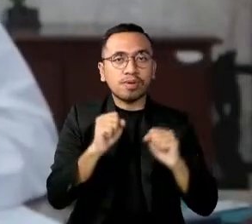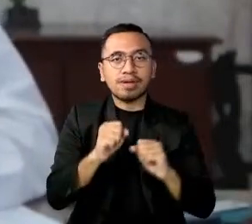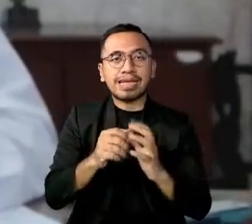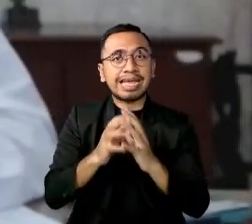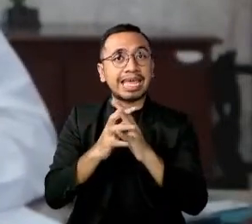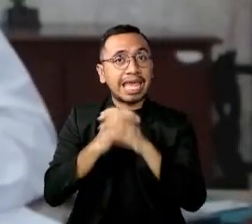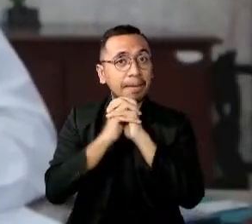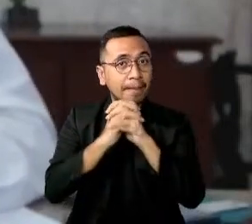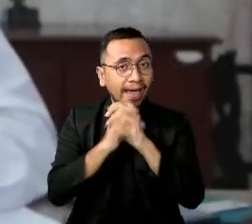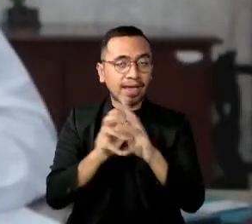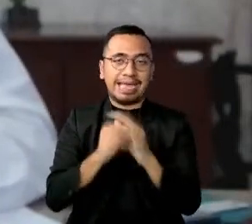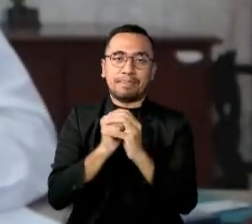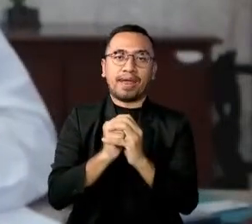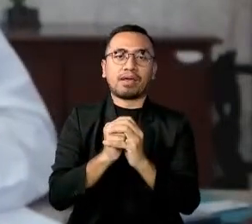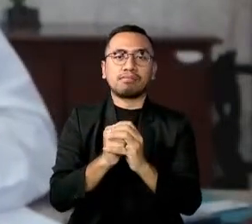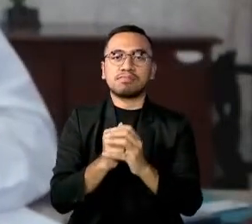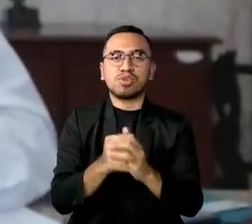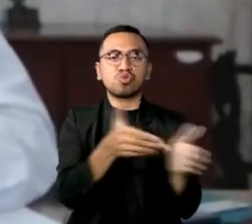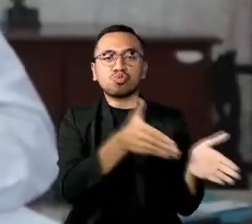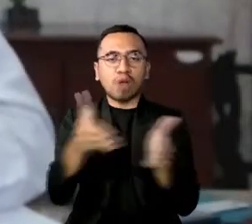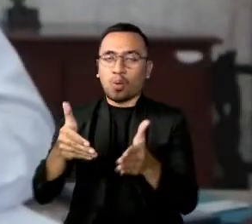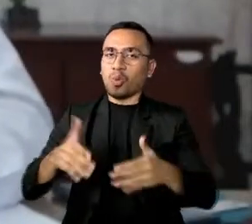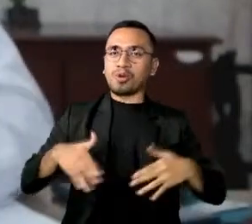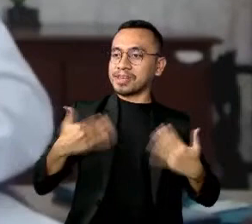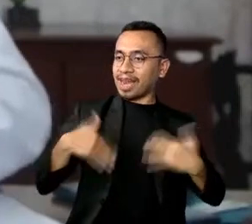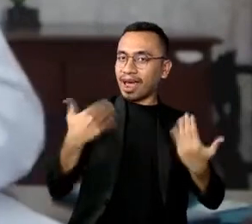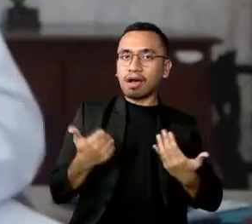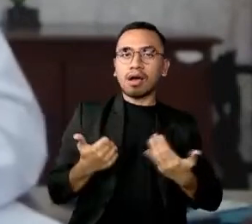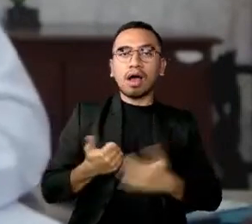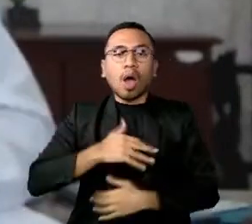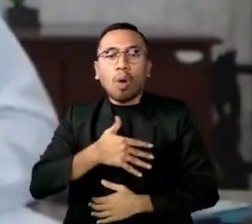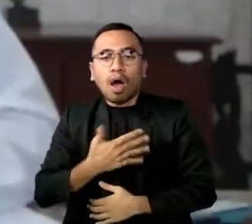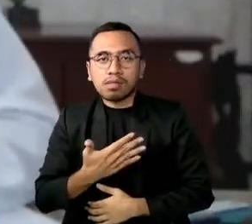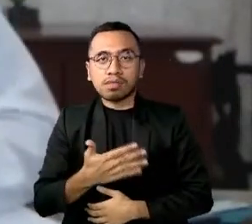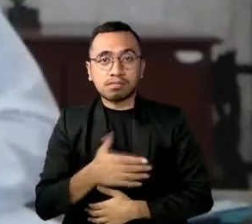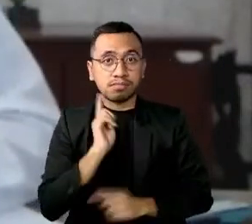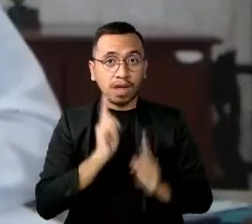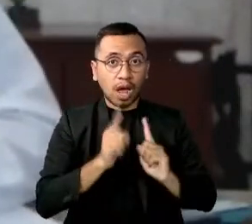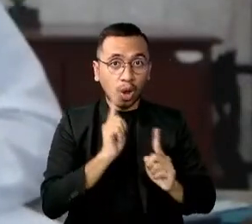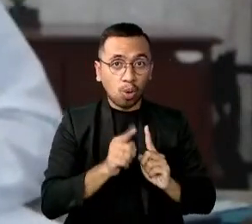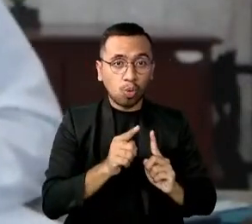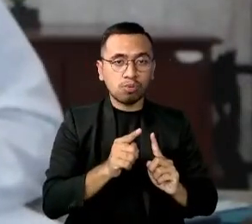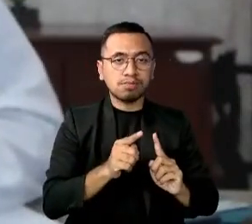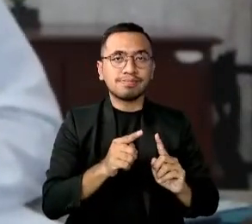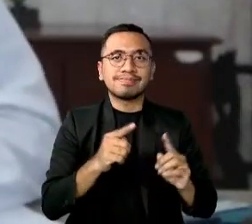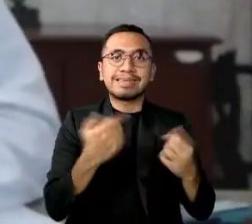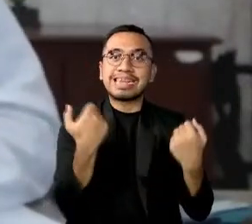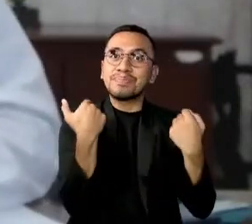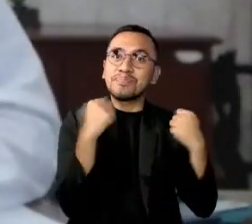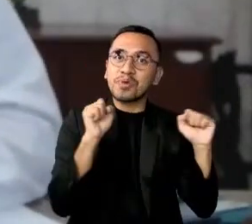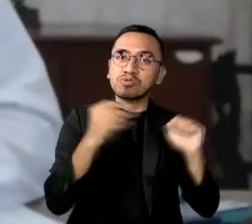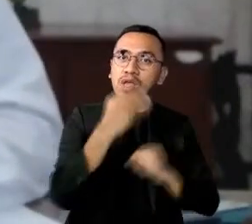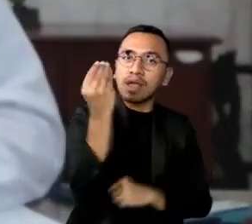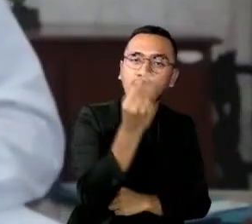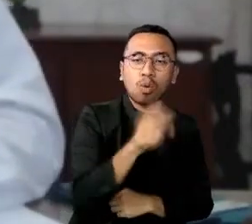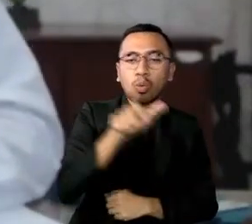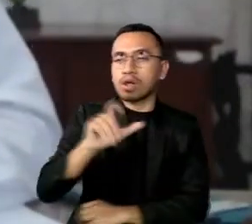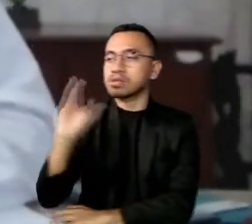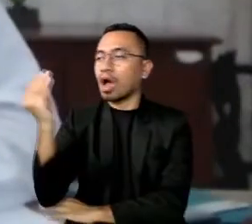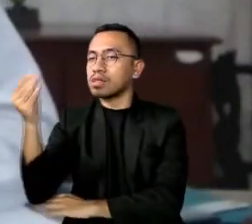buruan Novi di daerah kalau liburan ini banyak orang Jakarta yang datang ke kampung pulang kampung ya